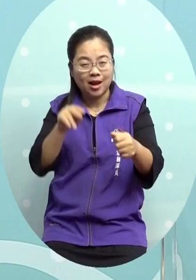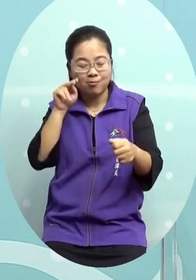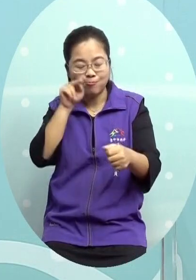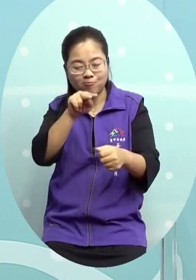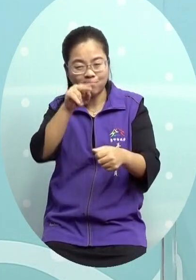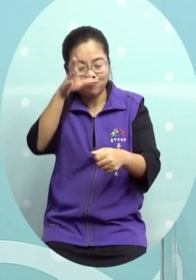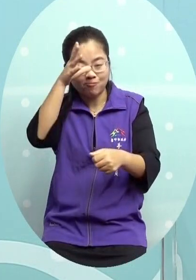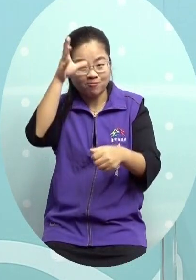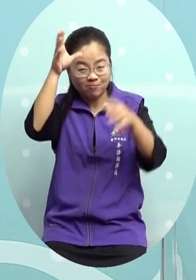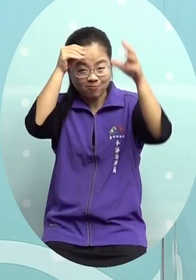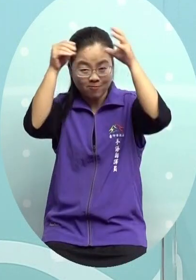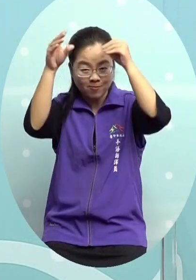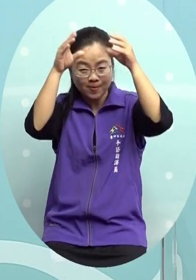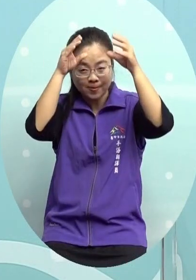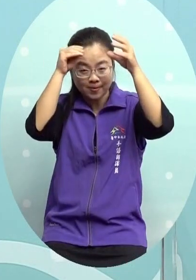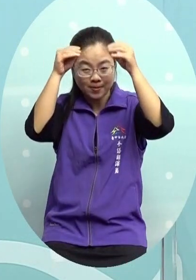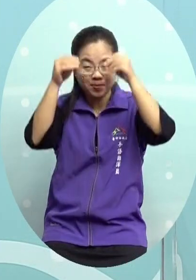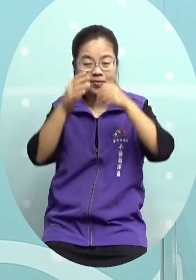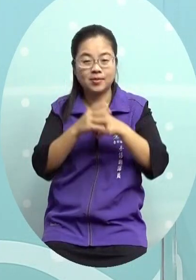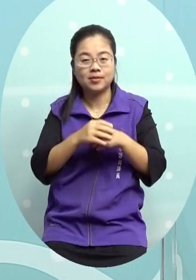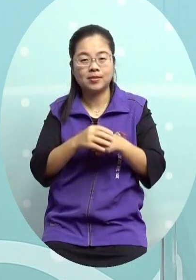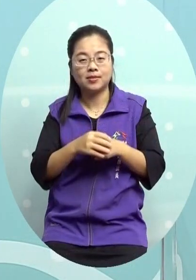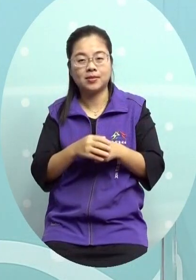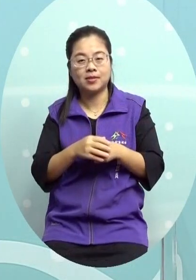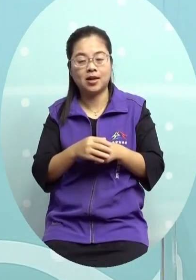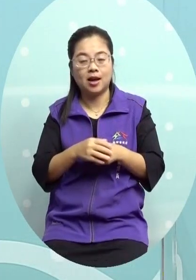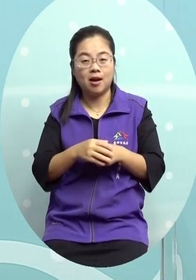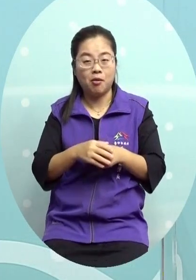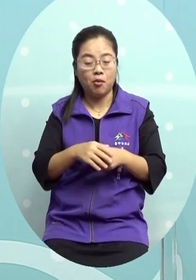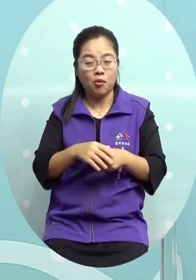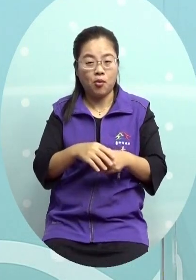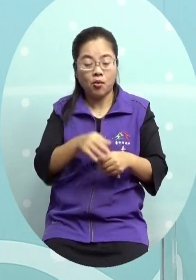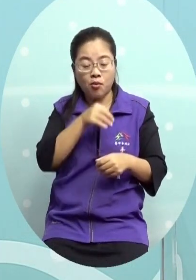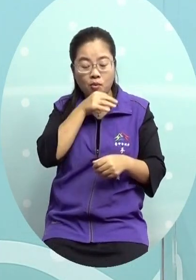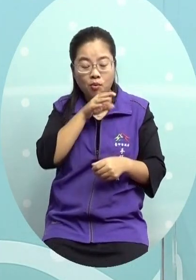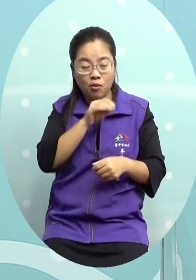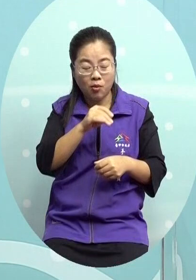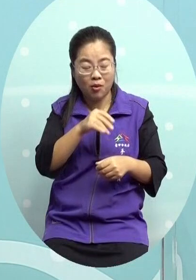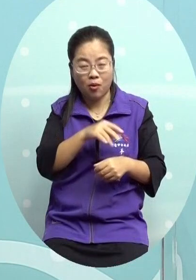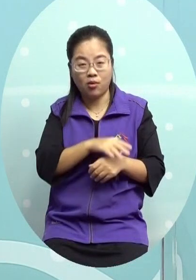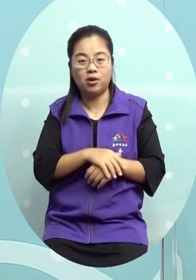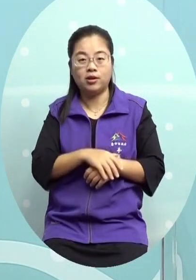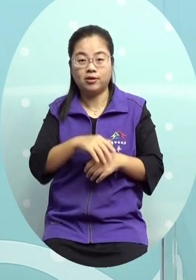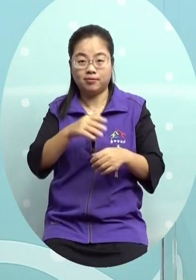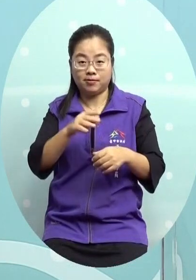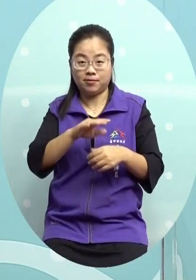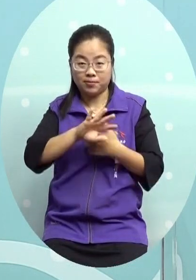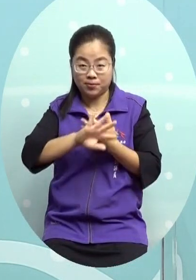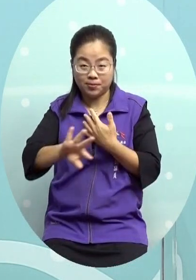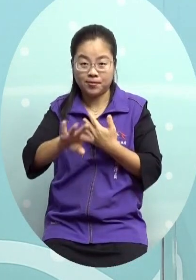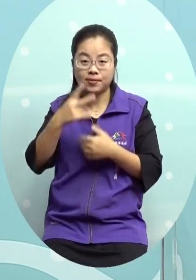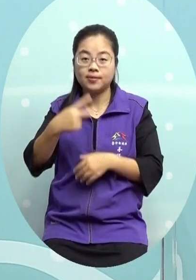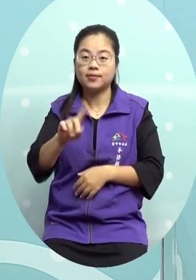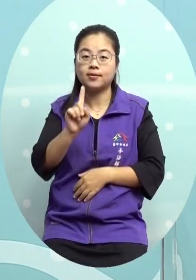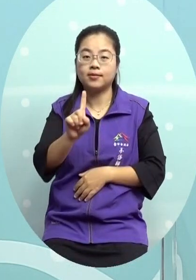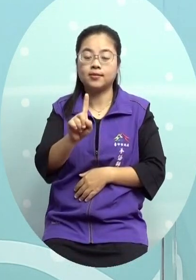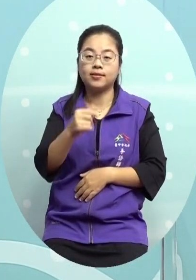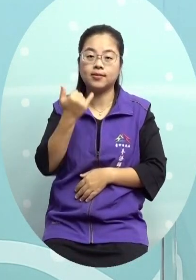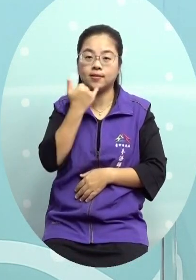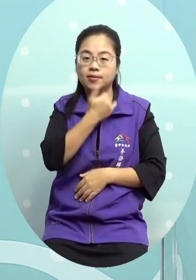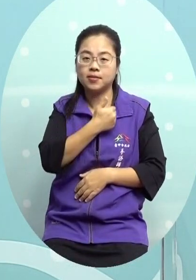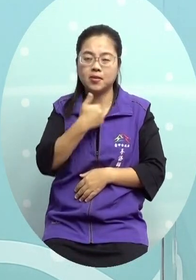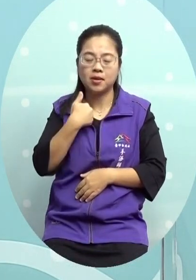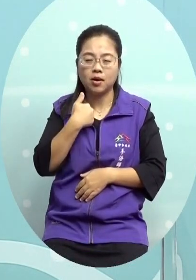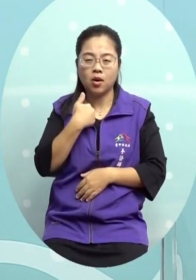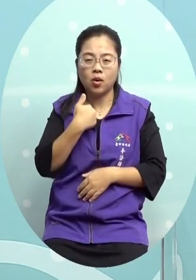对于资讯来源他的所谓的资讯的丰沛度。另外一种情况，当然更有可能的是，越